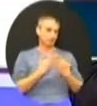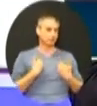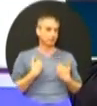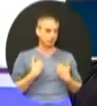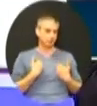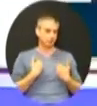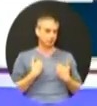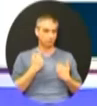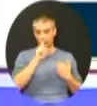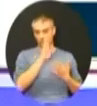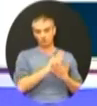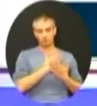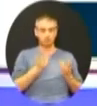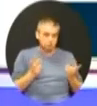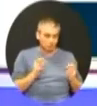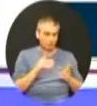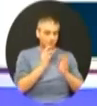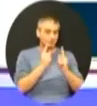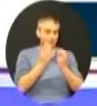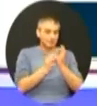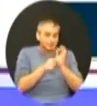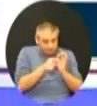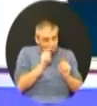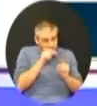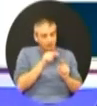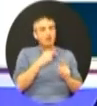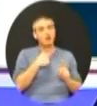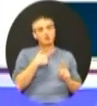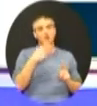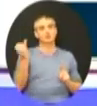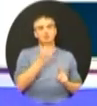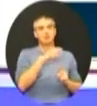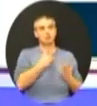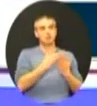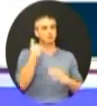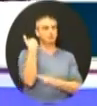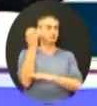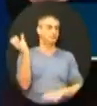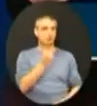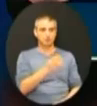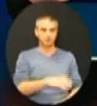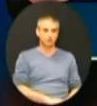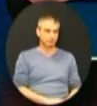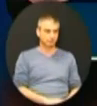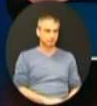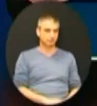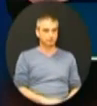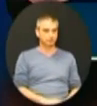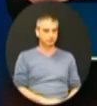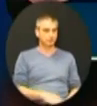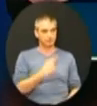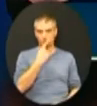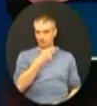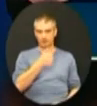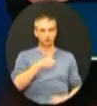שלי יכול להיות שהוא יחליט אוקיי במקרה הספציפי הייחודי הזה אני אקח אני אקח י חצוני חרי שאנחנו מדברים עליו